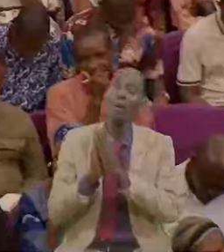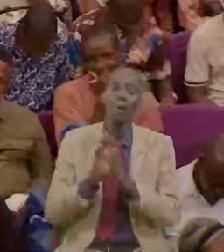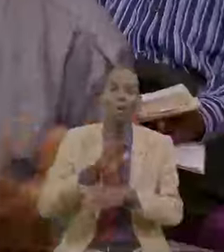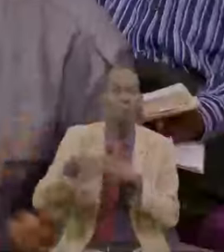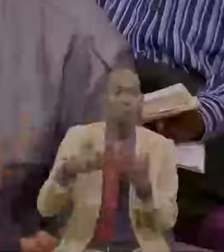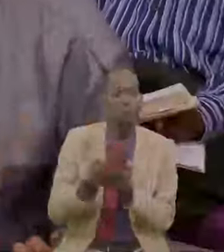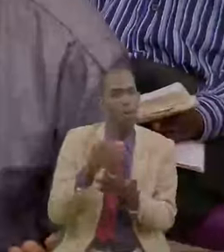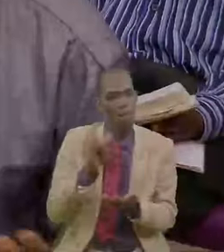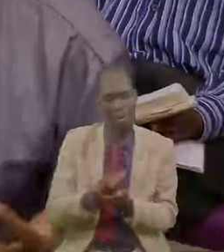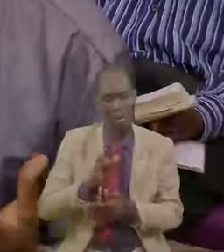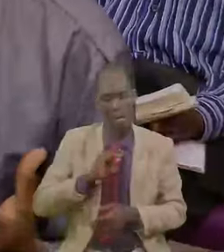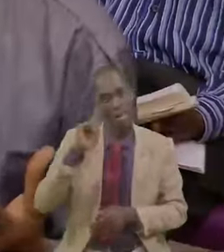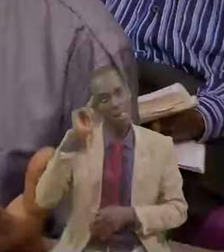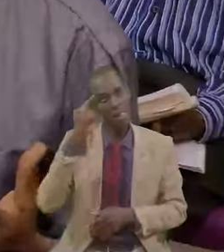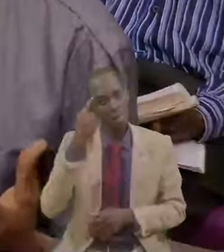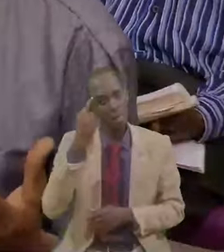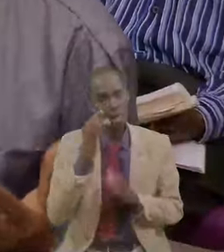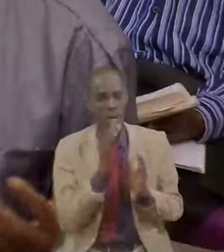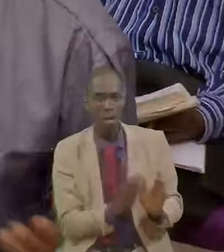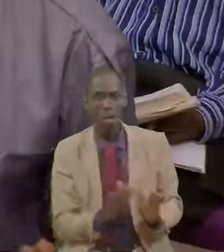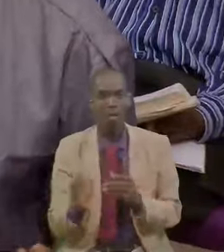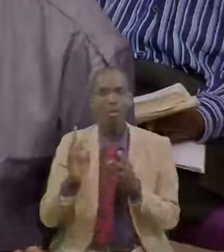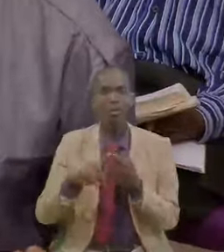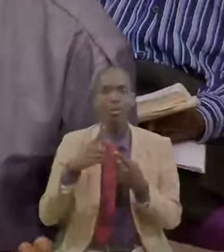tout ce que nous demandons ou pensons.